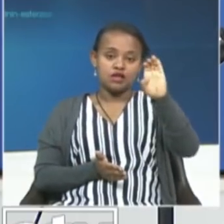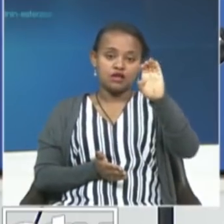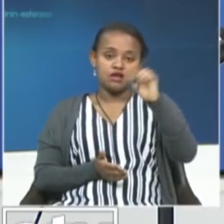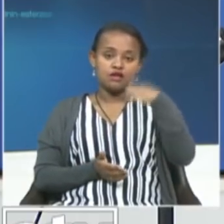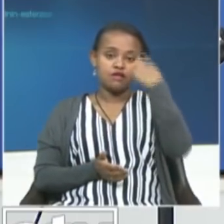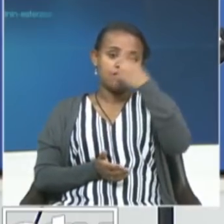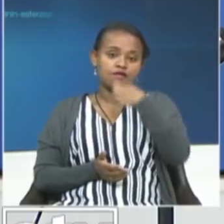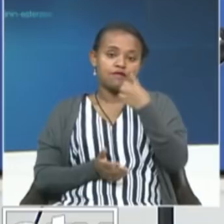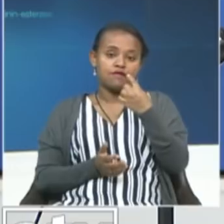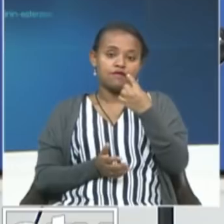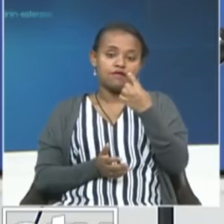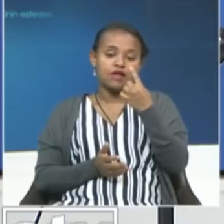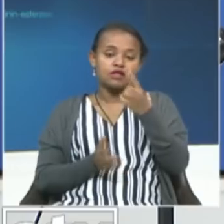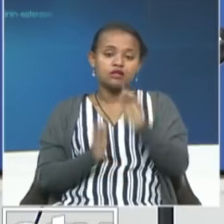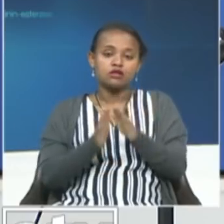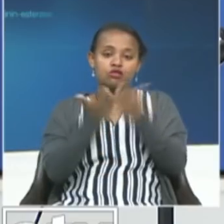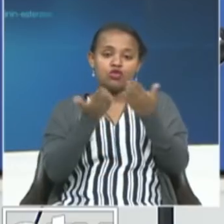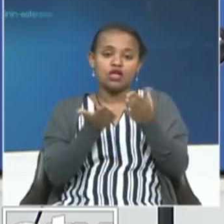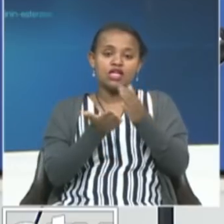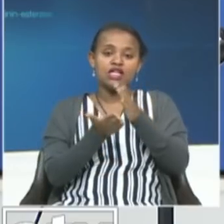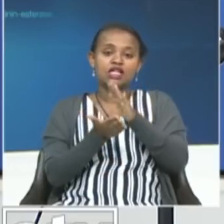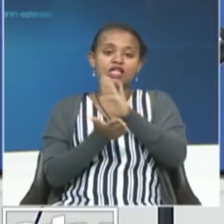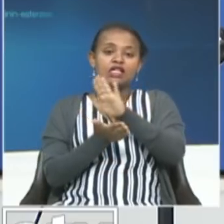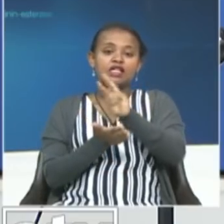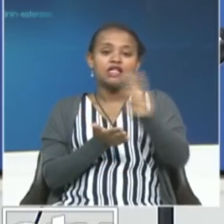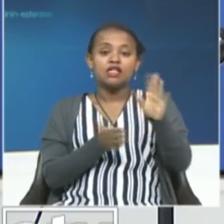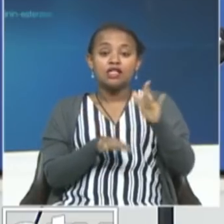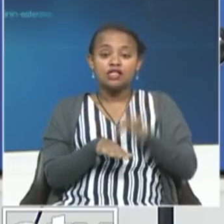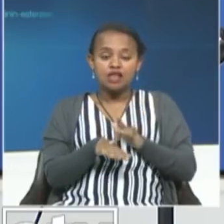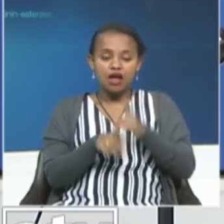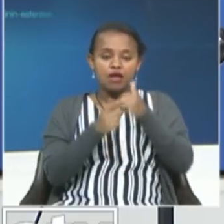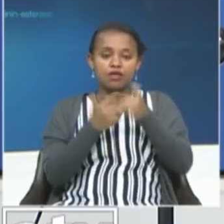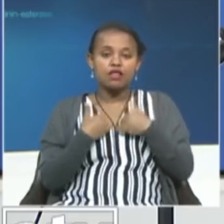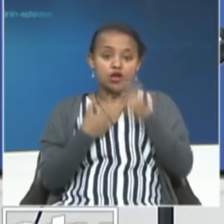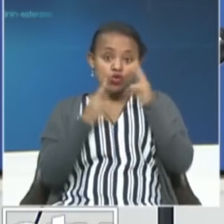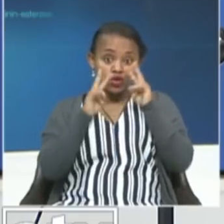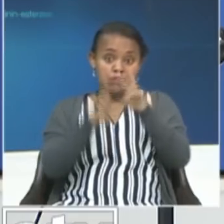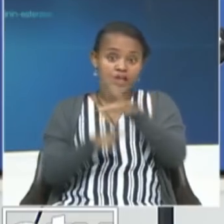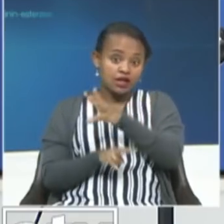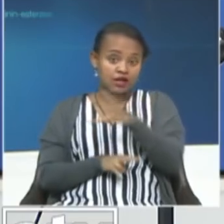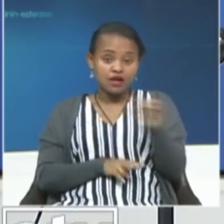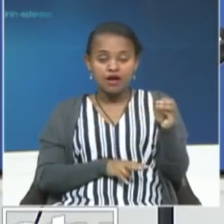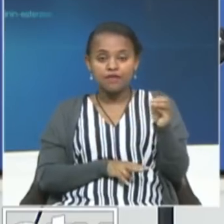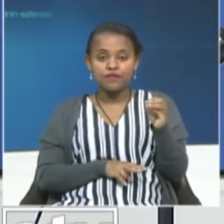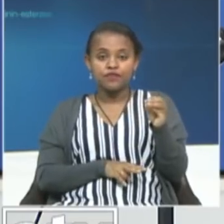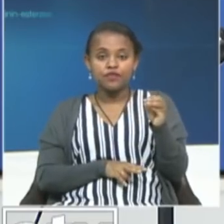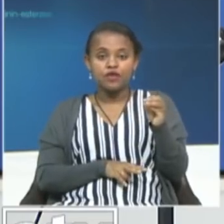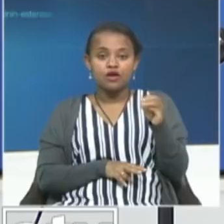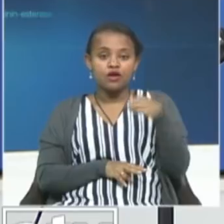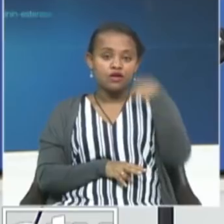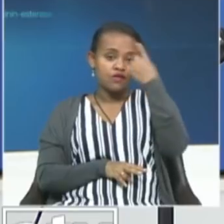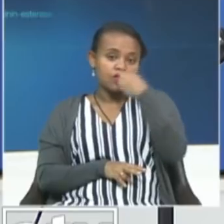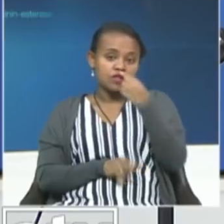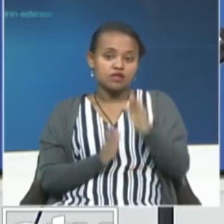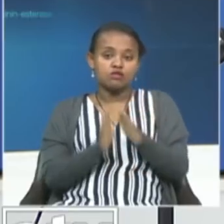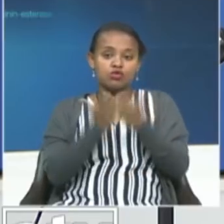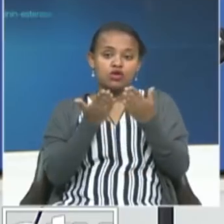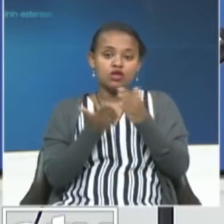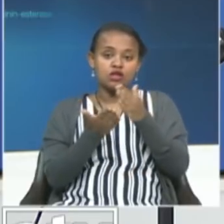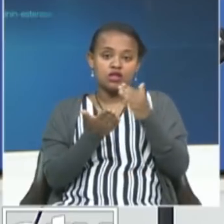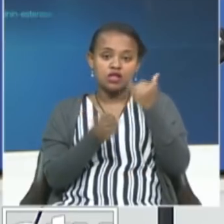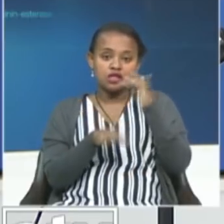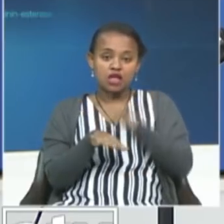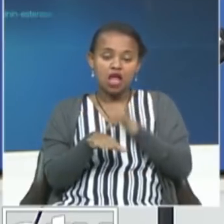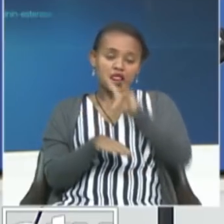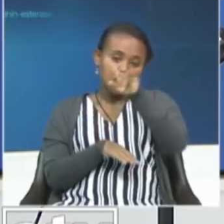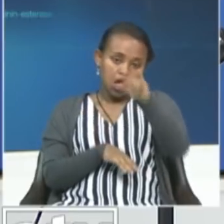የፌስቡክ ገጽ ላይ የመጣልን አንድ ጥያቄ አለ፣ እሱን እንመልከተውና በፌስቡክ ገጻችንም ላይ ጥያቄ